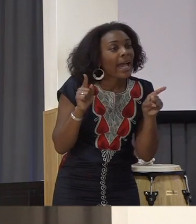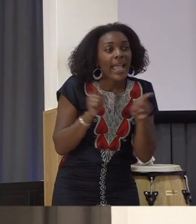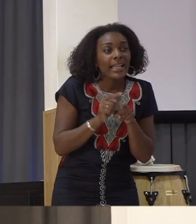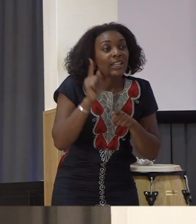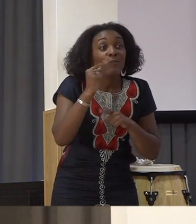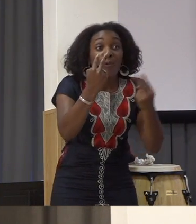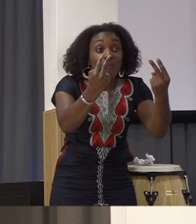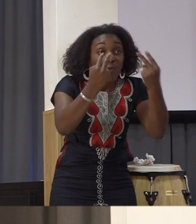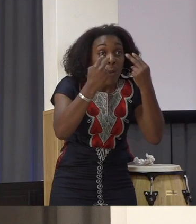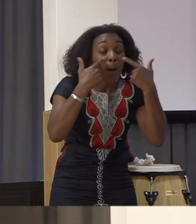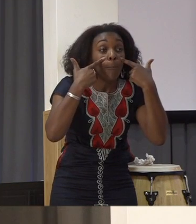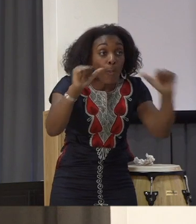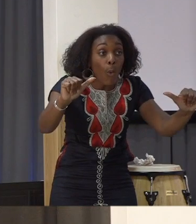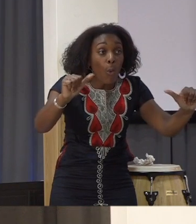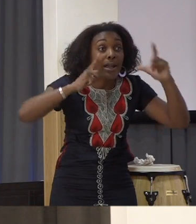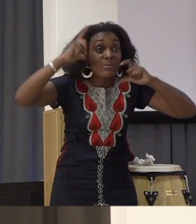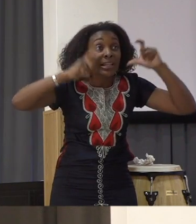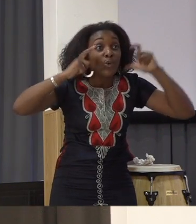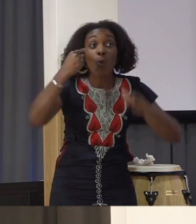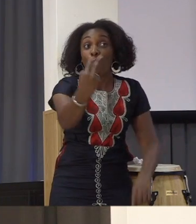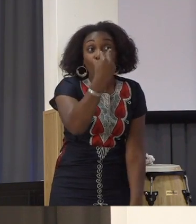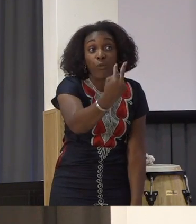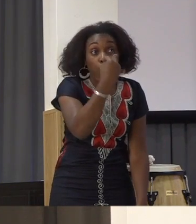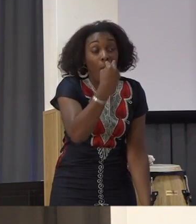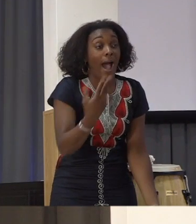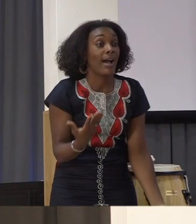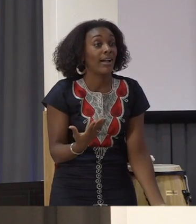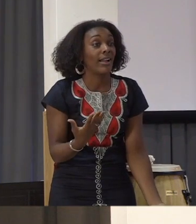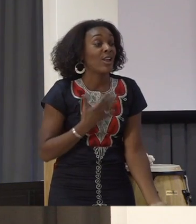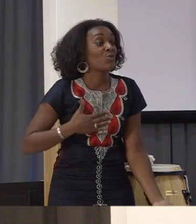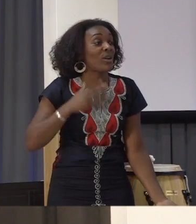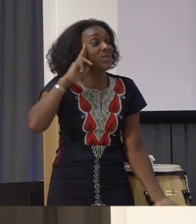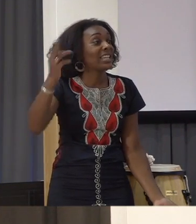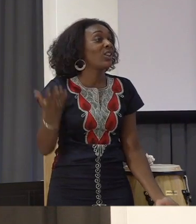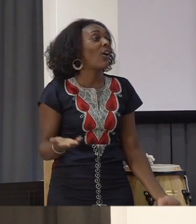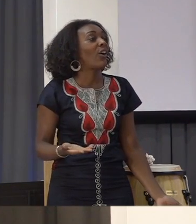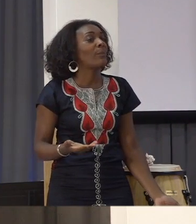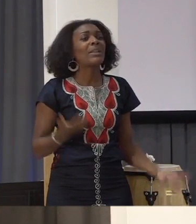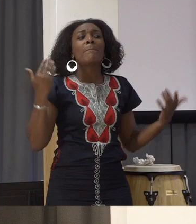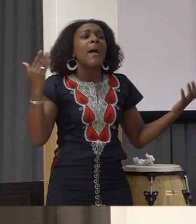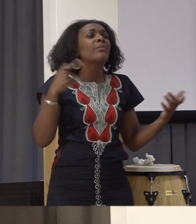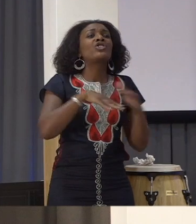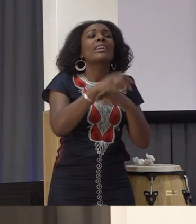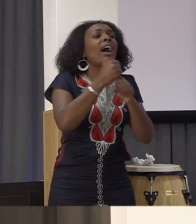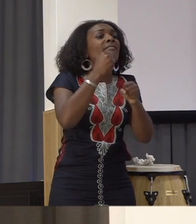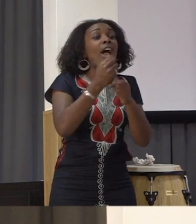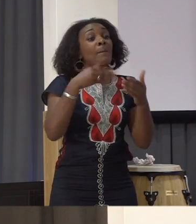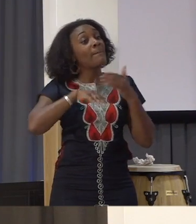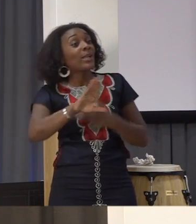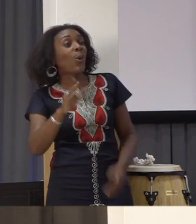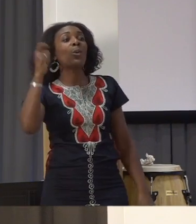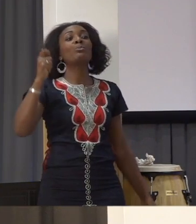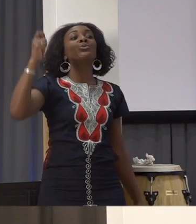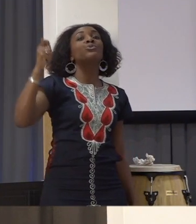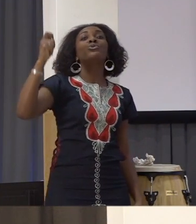visage. Ça se voit sur ta tête. Et lorsque tu es n'importe où, au travail, dans le métro, dans le bus, peu